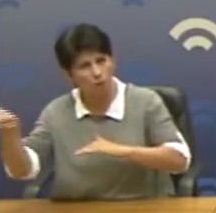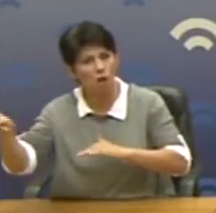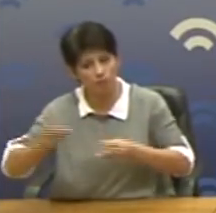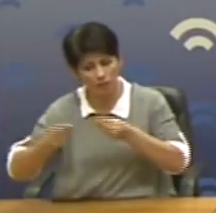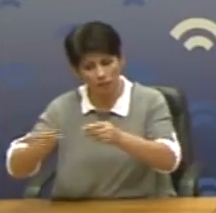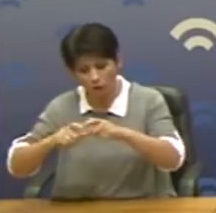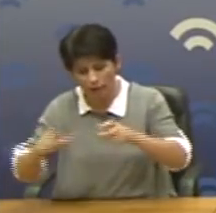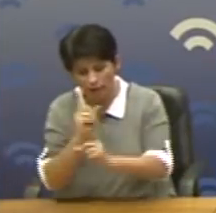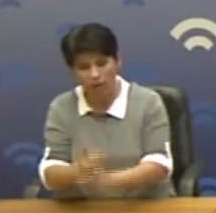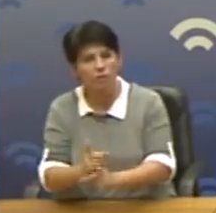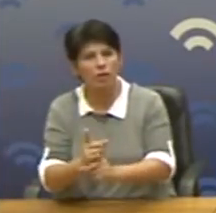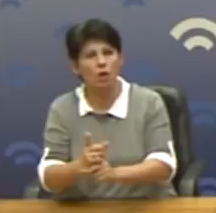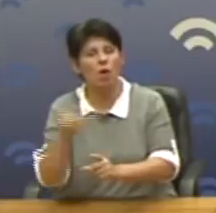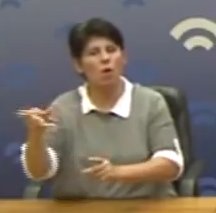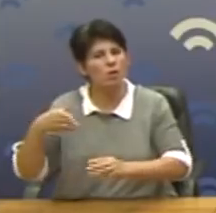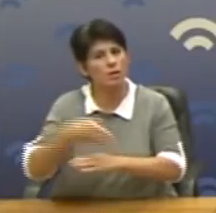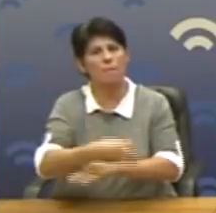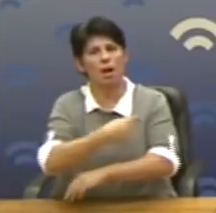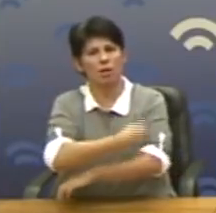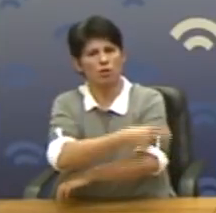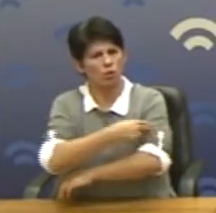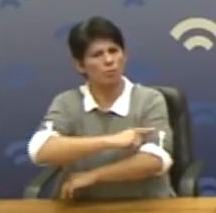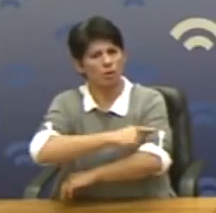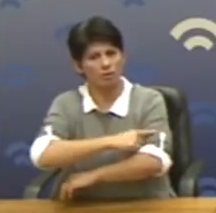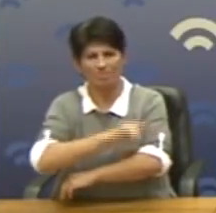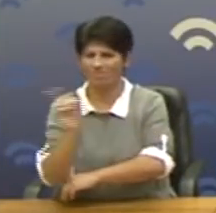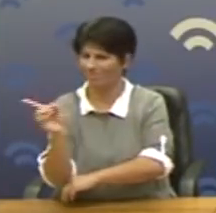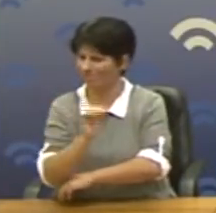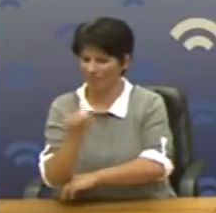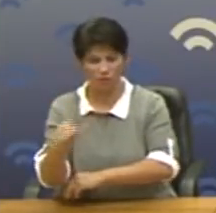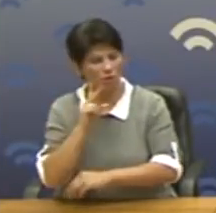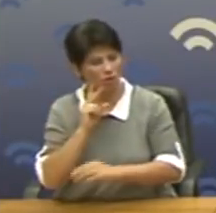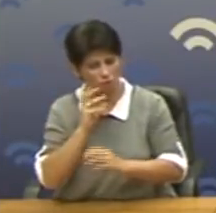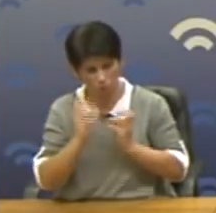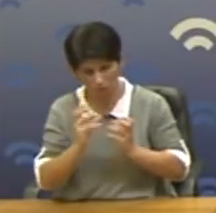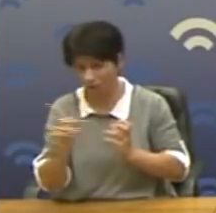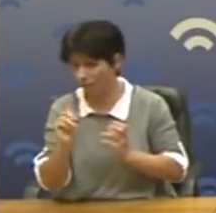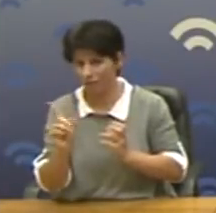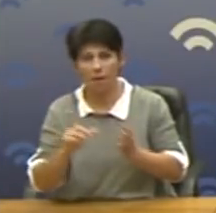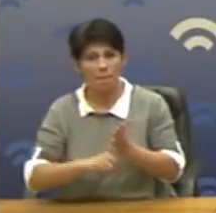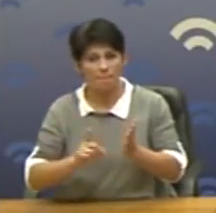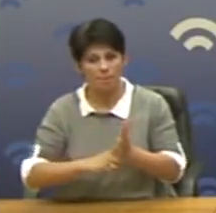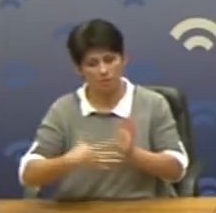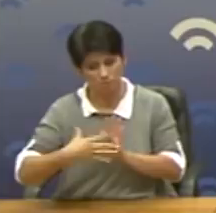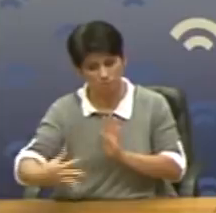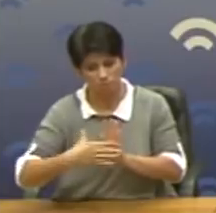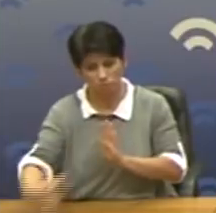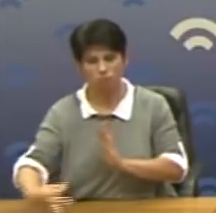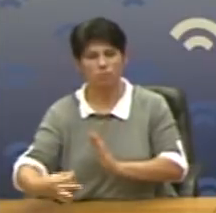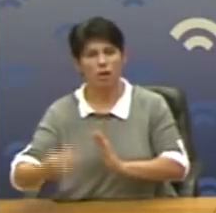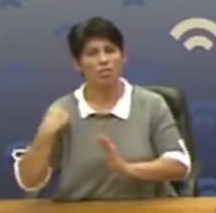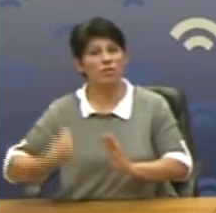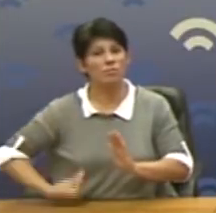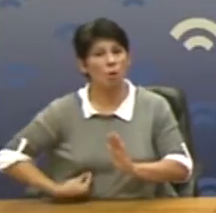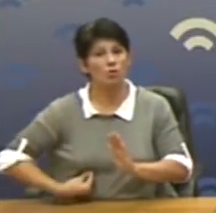το νομοσχέδιο. Το ζήτημα είναι να στελεχωθούν και να εξοπλιστούν οι δημόσιες μονάδες υγείας, τα ιατρεία των